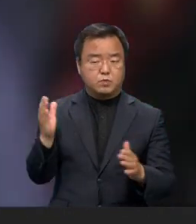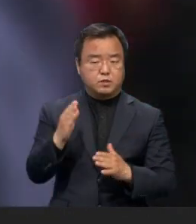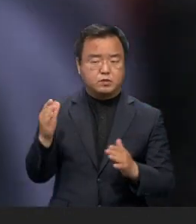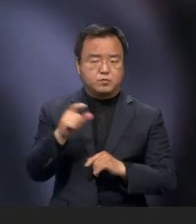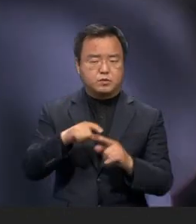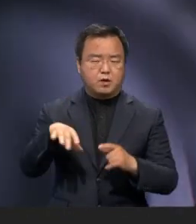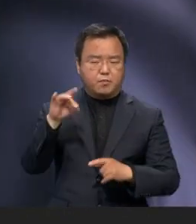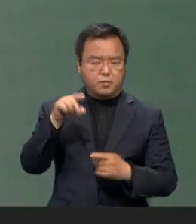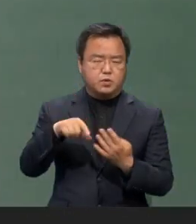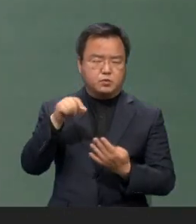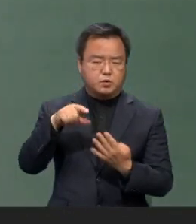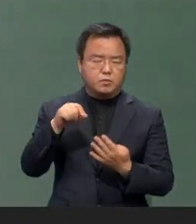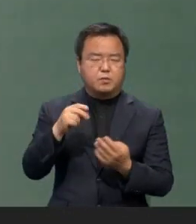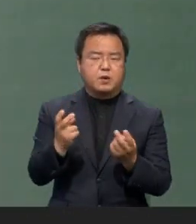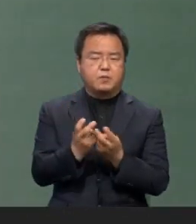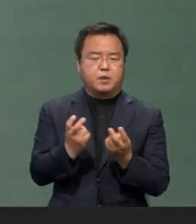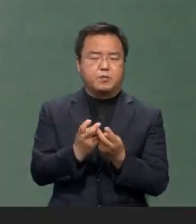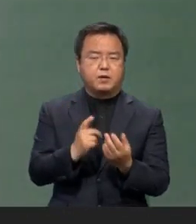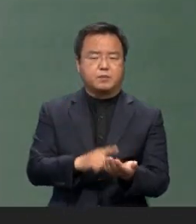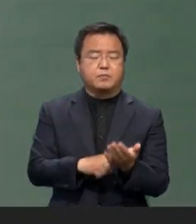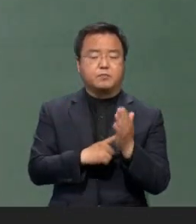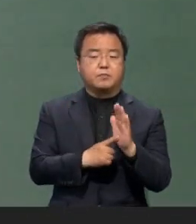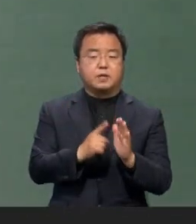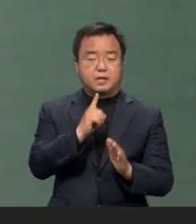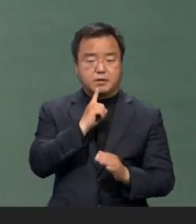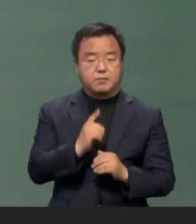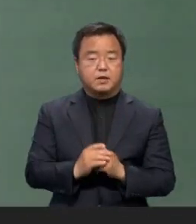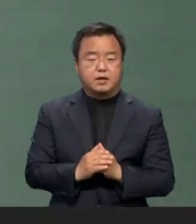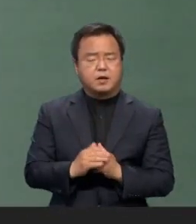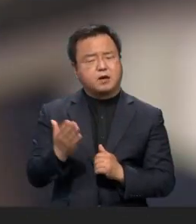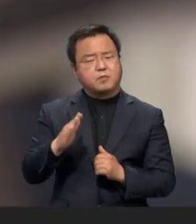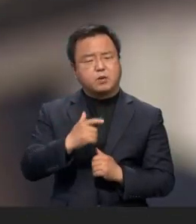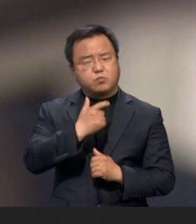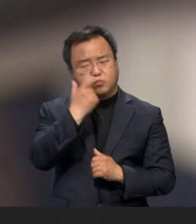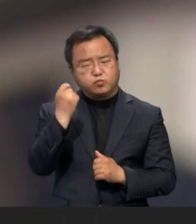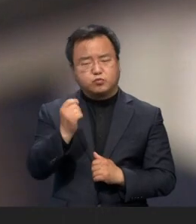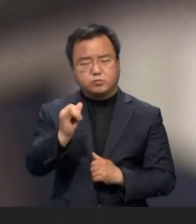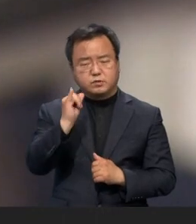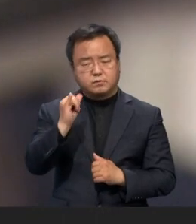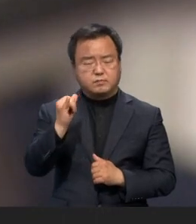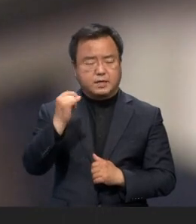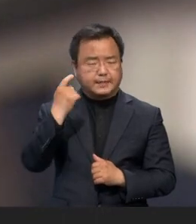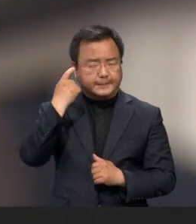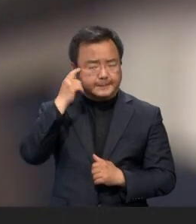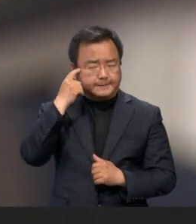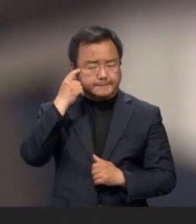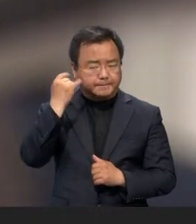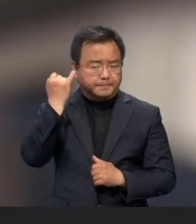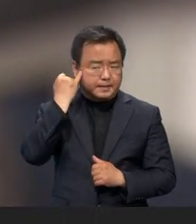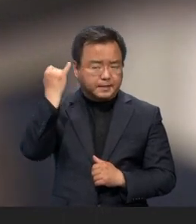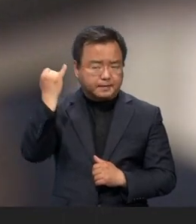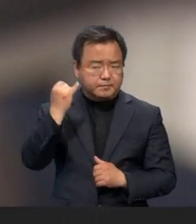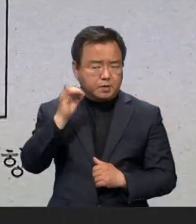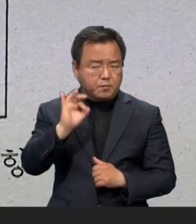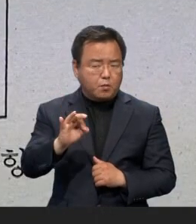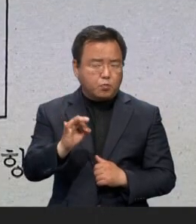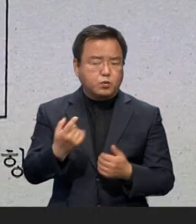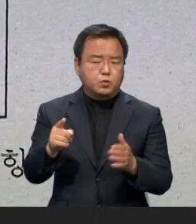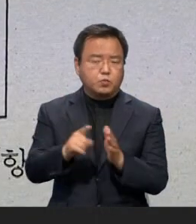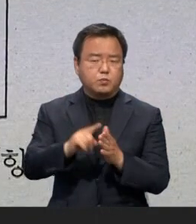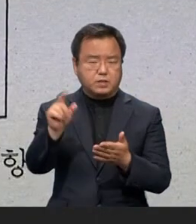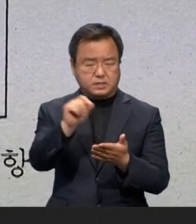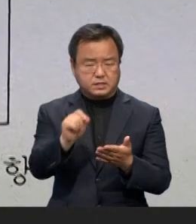갖습니다 하지만 맹점은 있습니다 특히 창의적 사고능력을 분단 명목으로 유지되는 지필고사